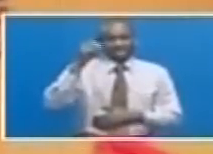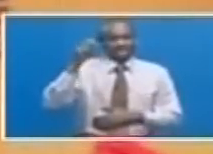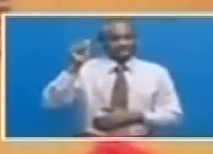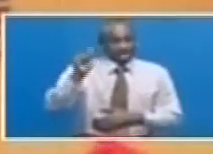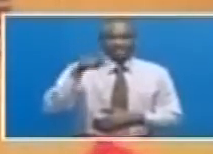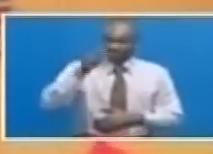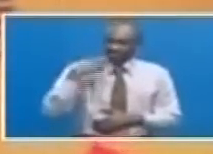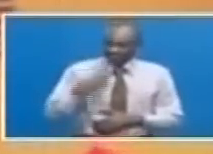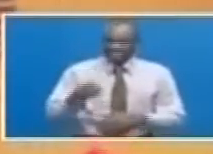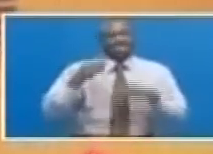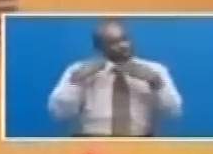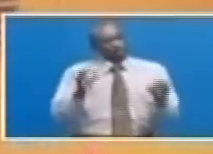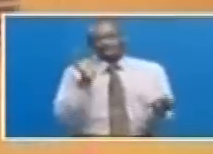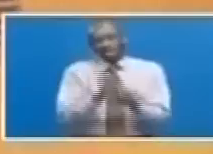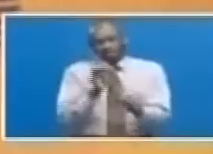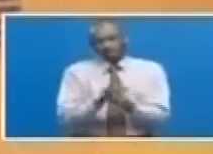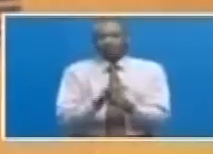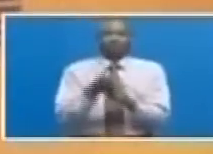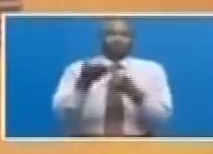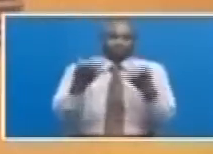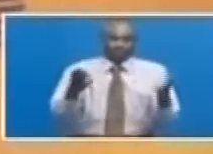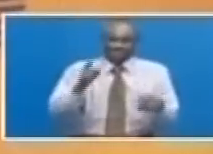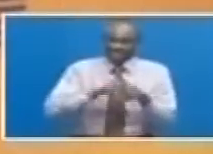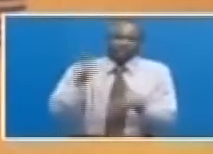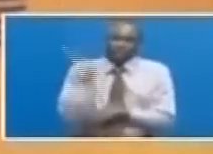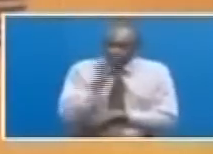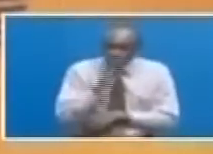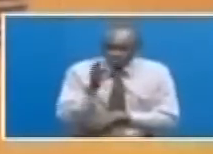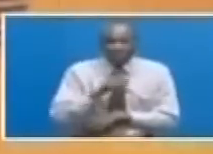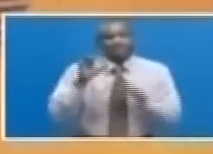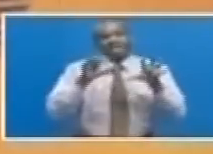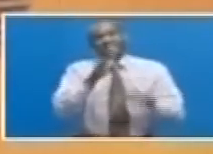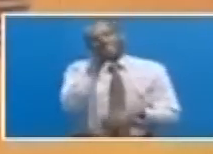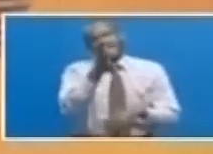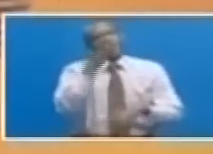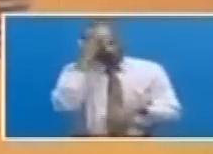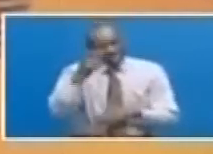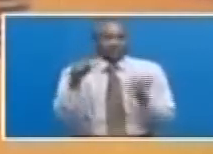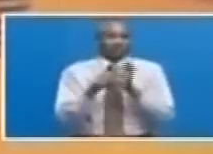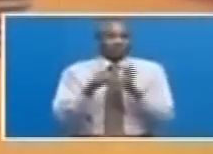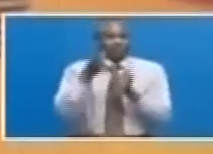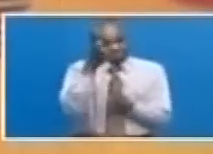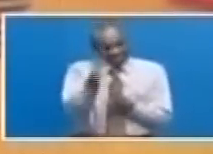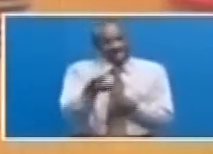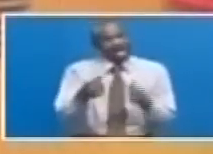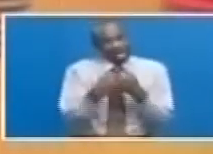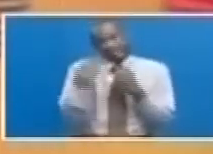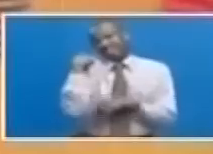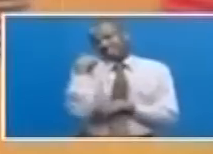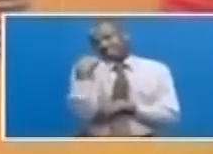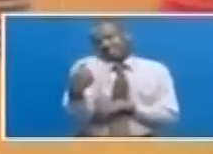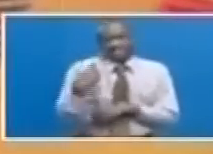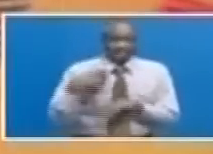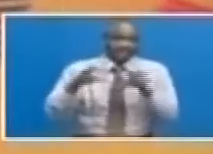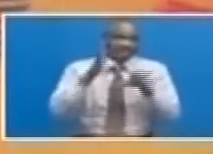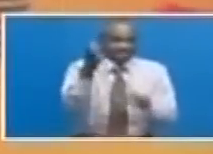ya mamilioni ya fedha baada ya mazao yao kuoza yakiwa sokoni kufuatia vurugu iliyoshuhudiwa katika siku za vimajuzi katika